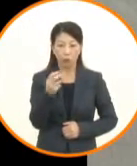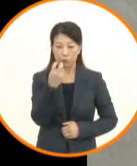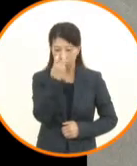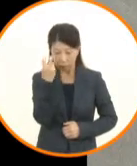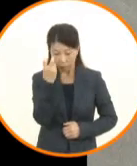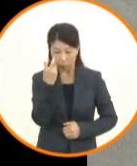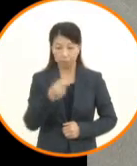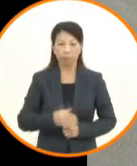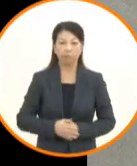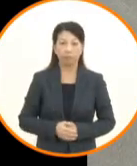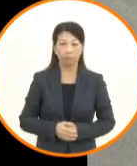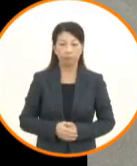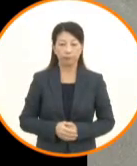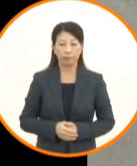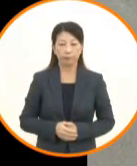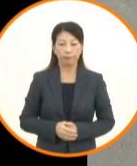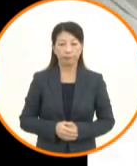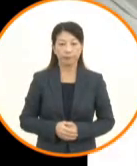します。 はい、